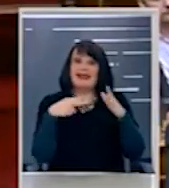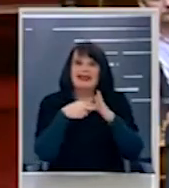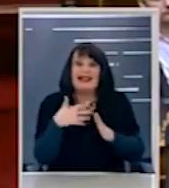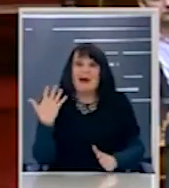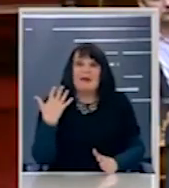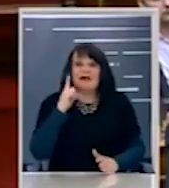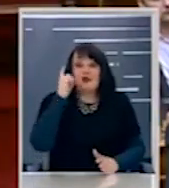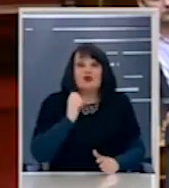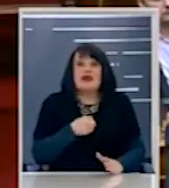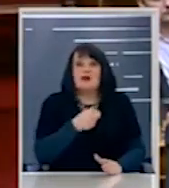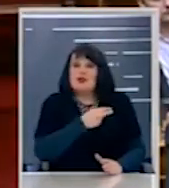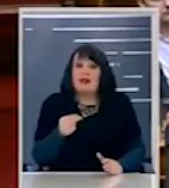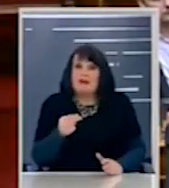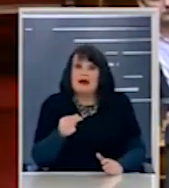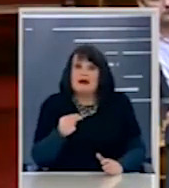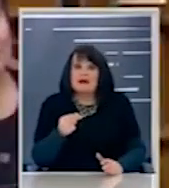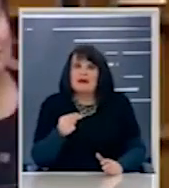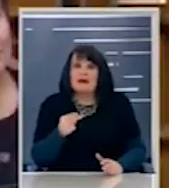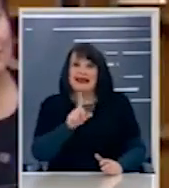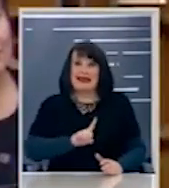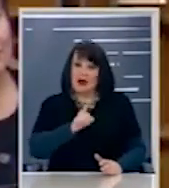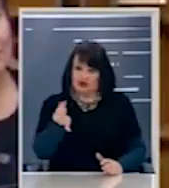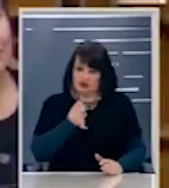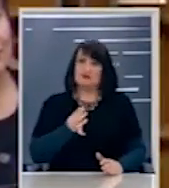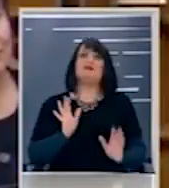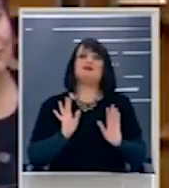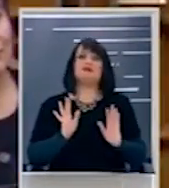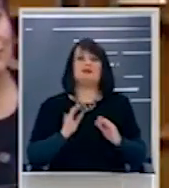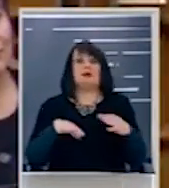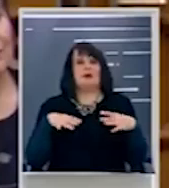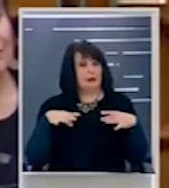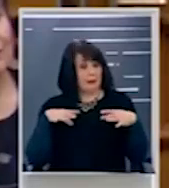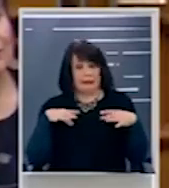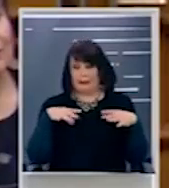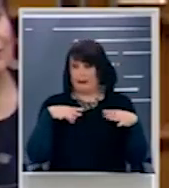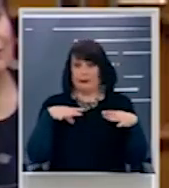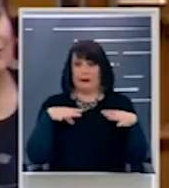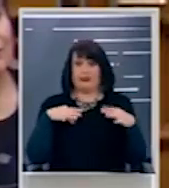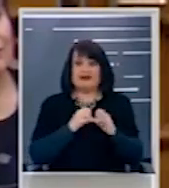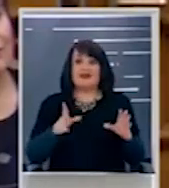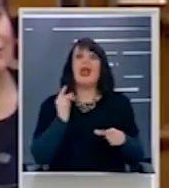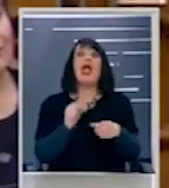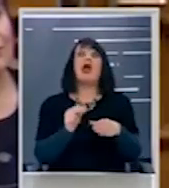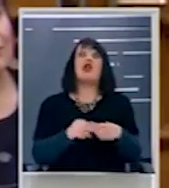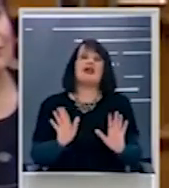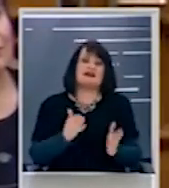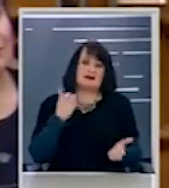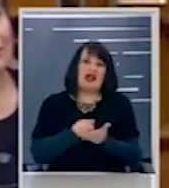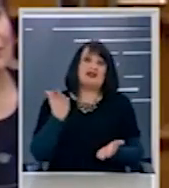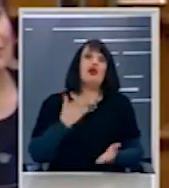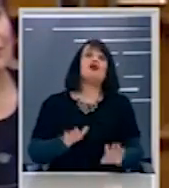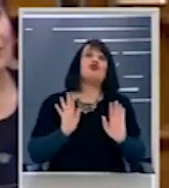ήταν γνωστό αυτό. Αντί να βγει να πάρει θέση τότε, σφύριζα διάφορα και ξαφνικά άρχισε να λέει εκλογές, να μην κλείσει αξιολόγηση,